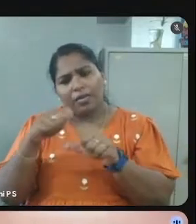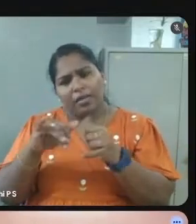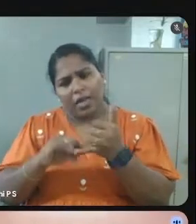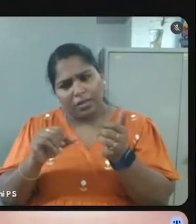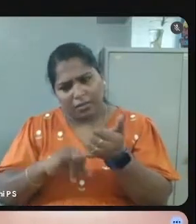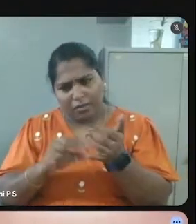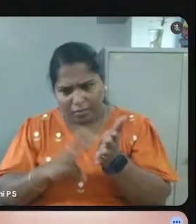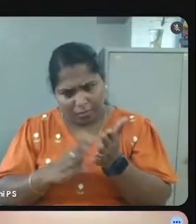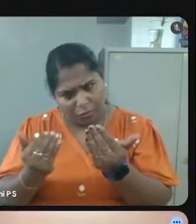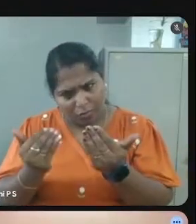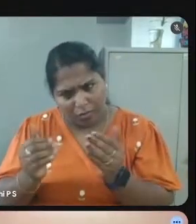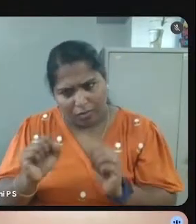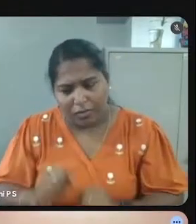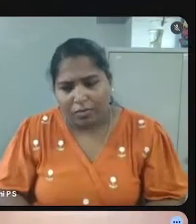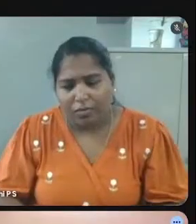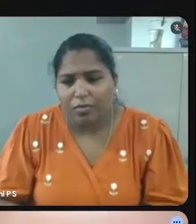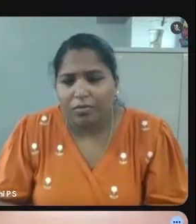ആണോ?